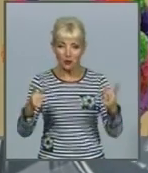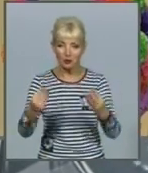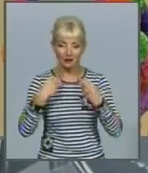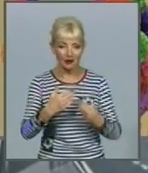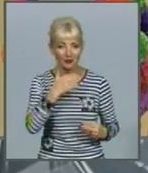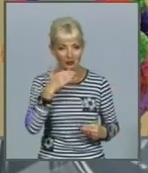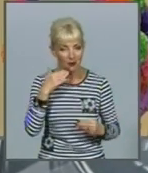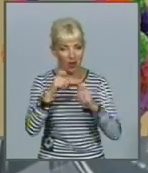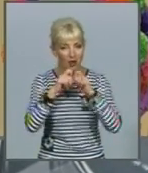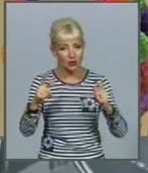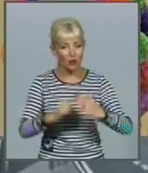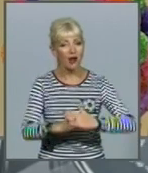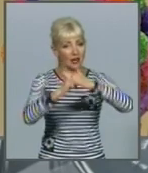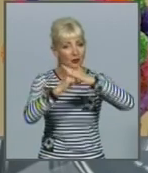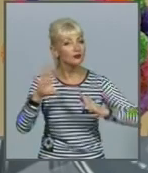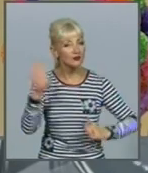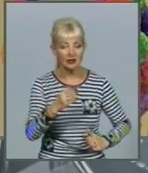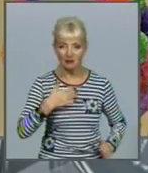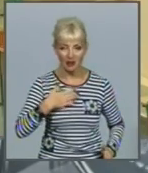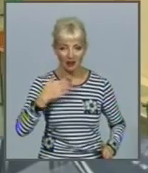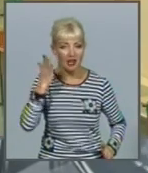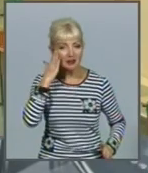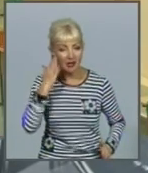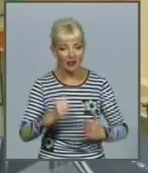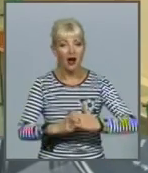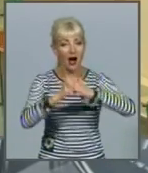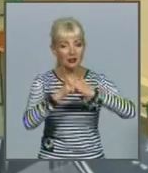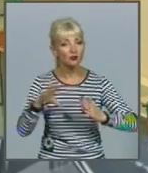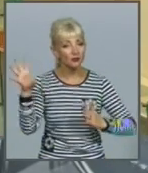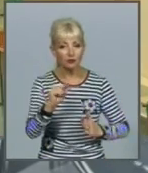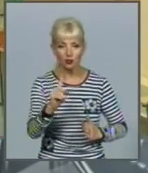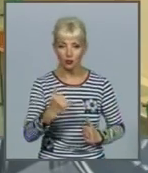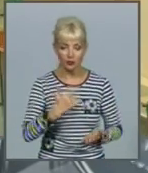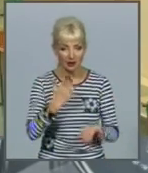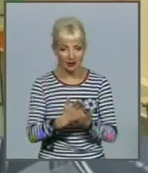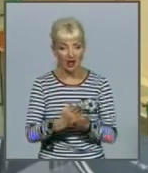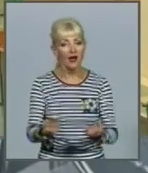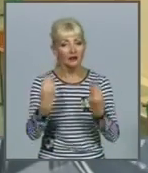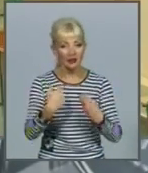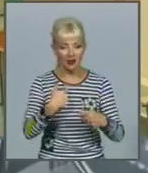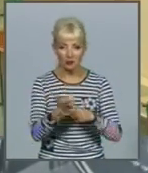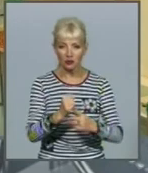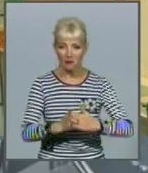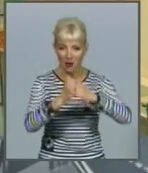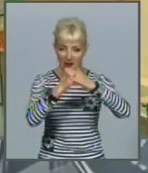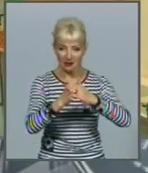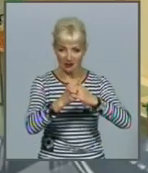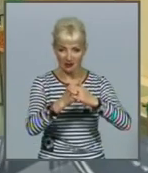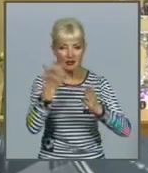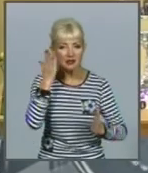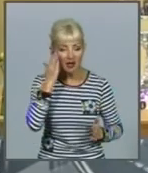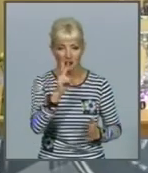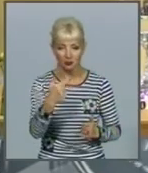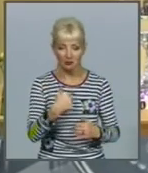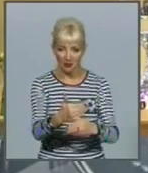моих знаний, основа всего, что у меня есть. Она дала мне очень хорошие базисные знания, которые мне помогли в моем дальнейшем